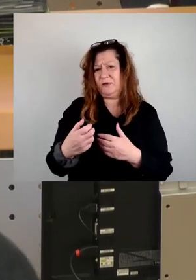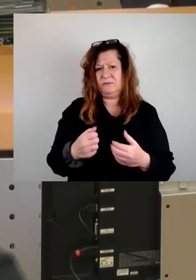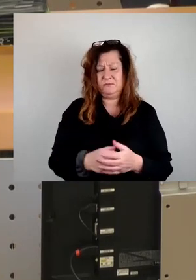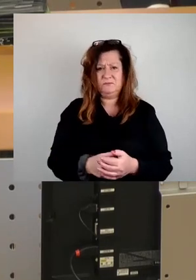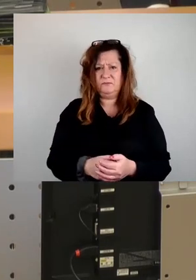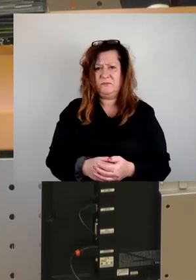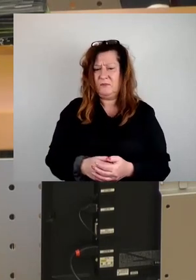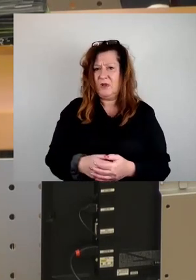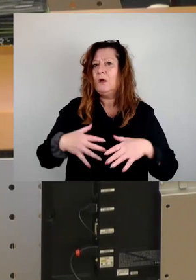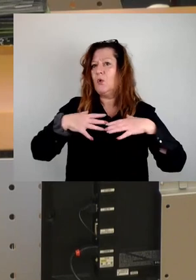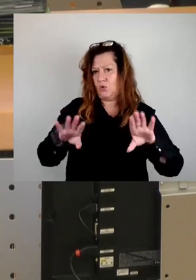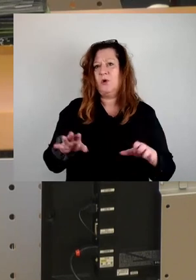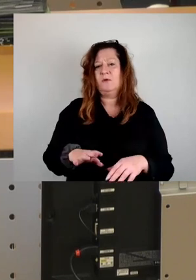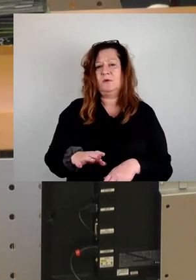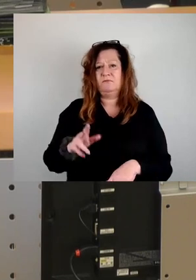wie Holger Zastrow sagt.